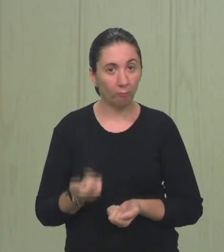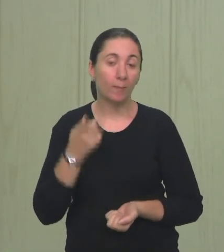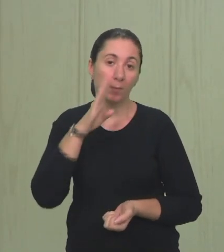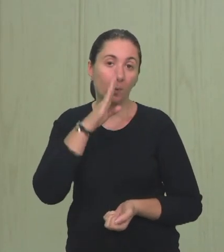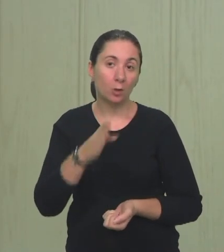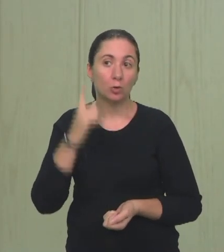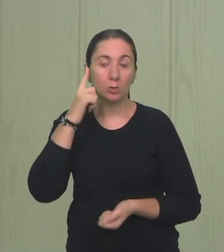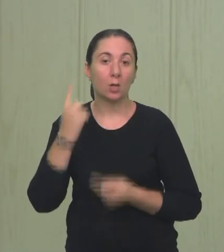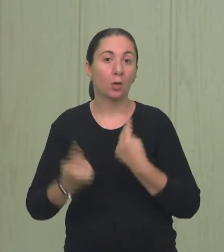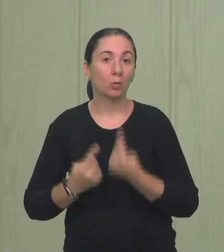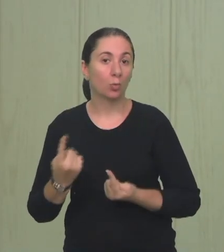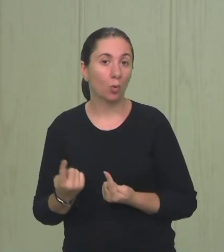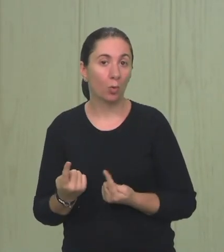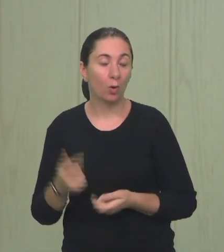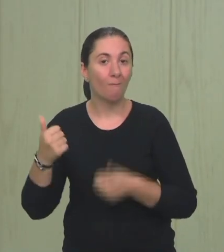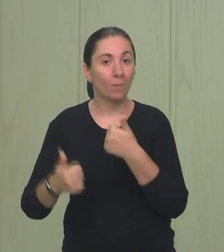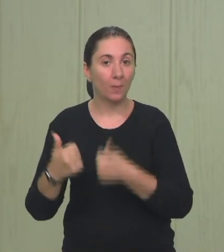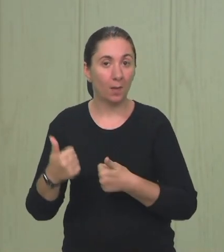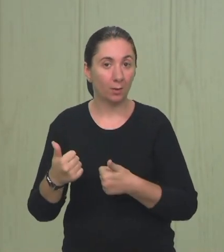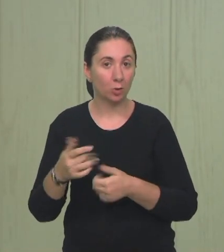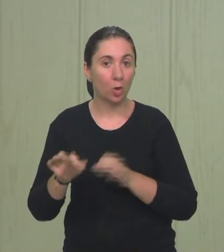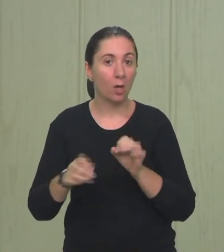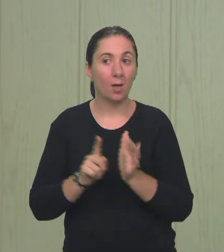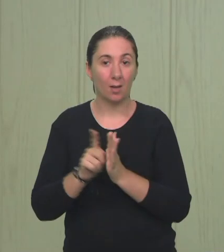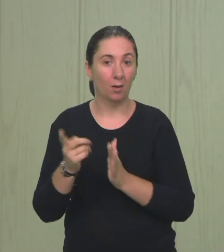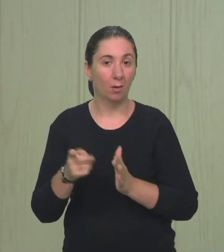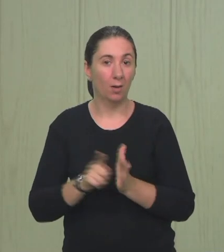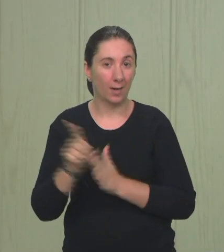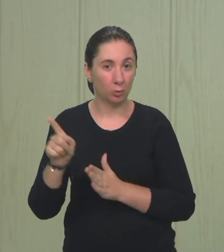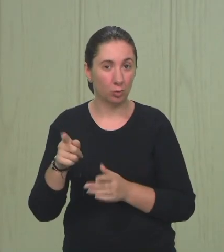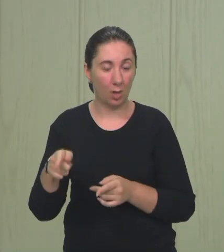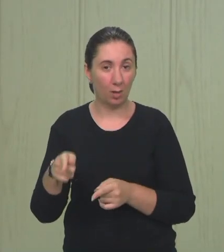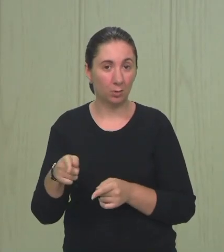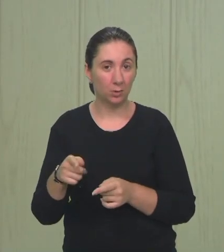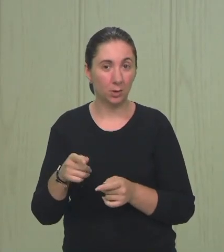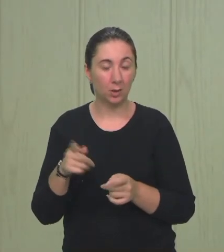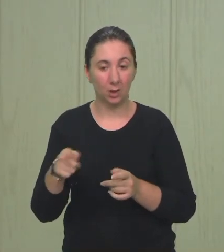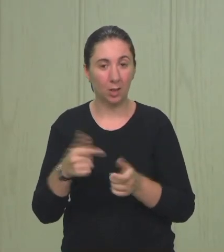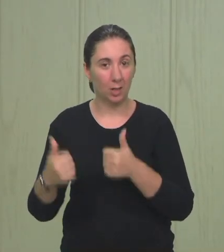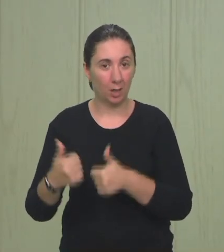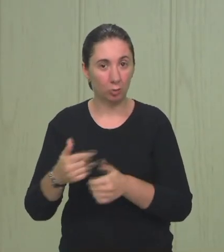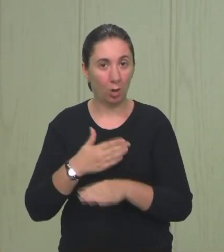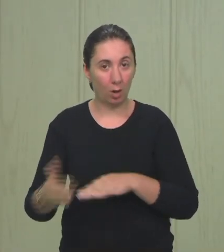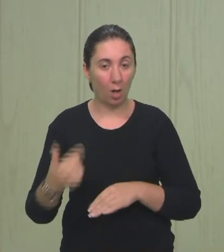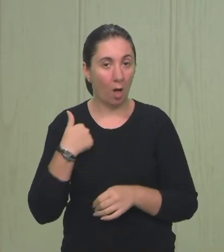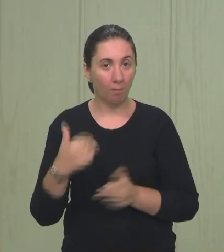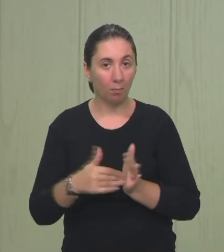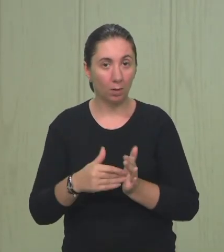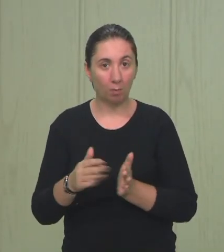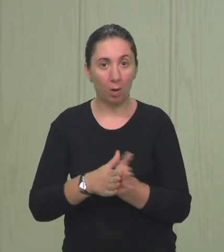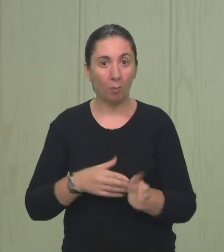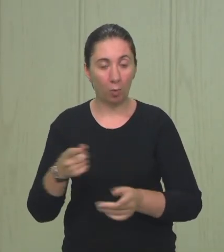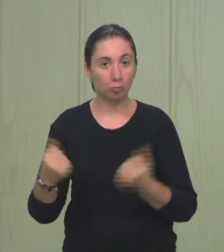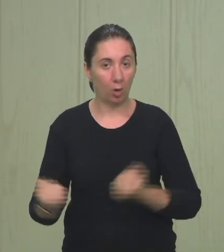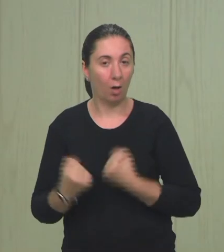nažalost se zna dogoditi isto tako da natječaj, to jest rezultati objave natječaja kasne, a mi bi već trebali provoditi